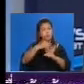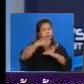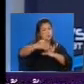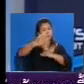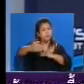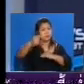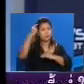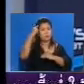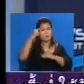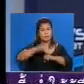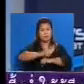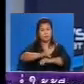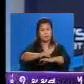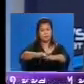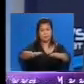shattered 시문